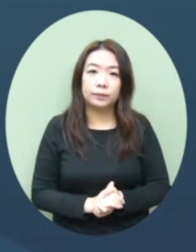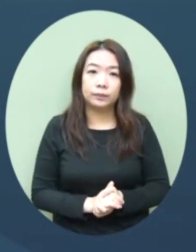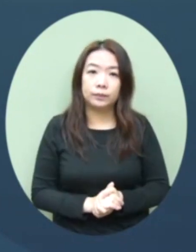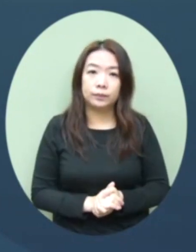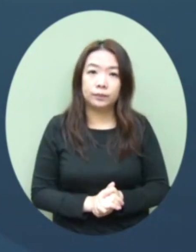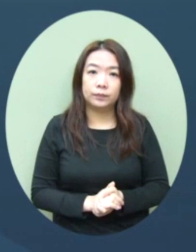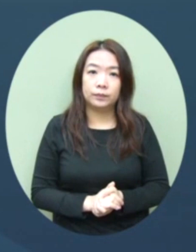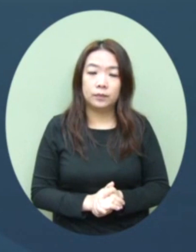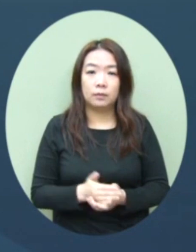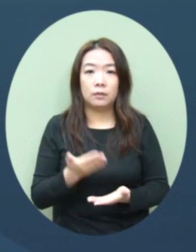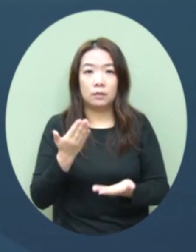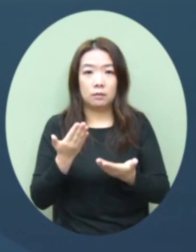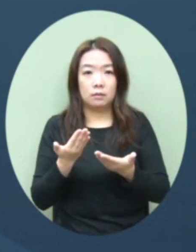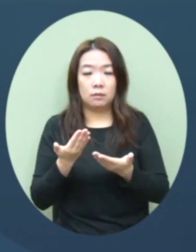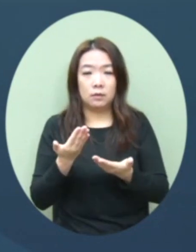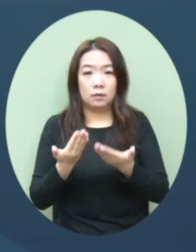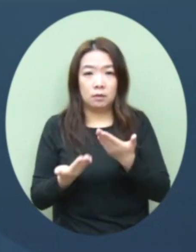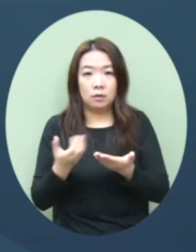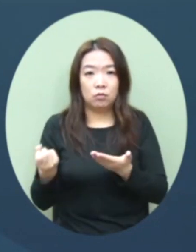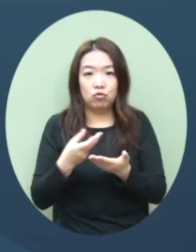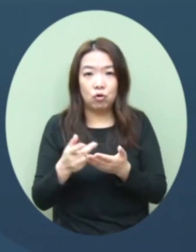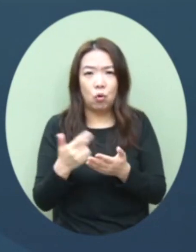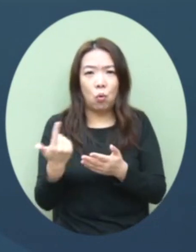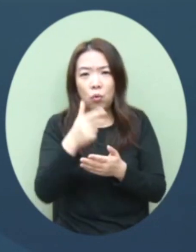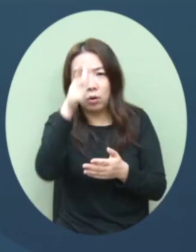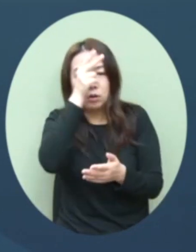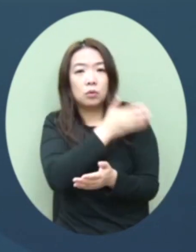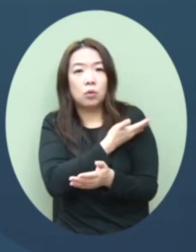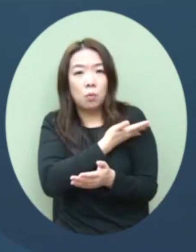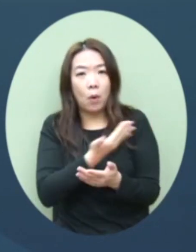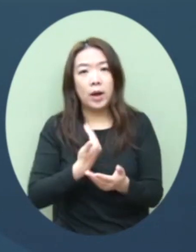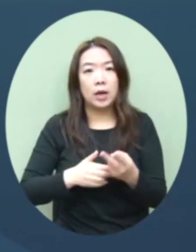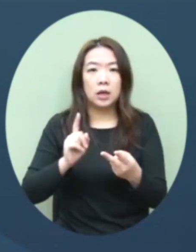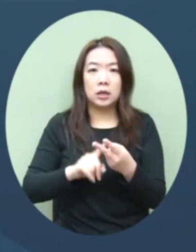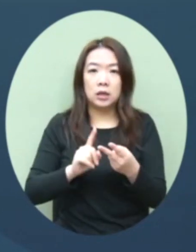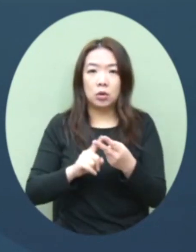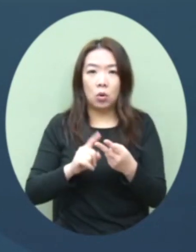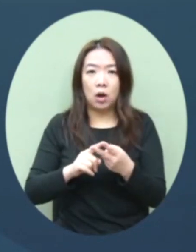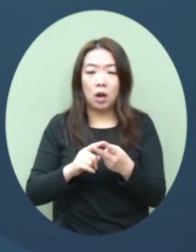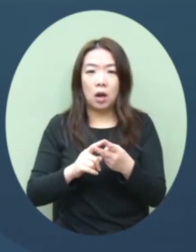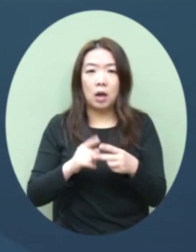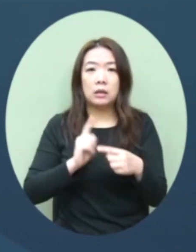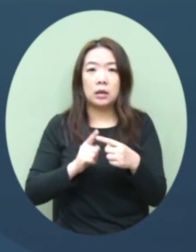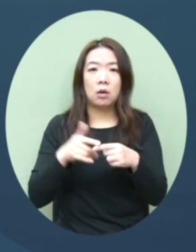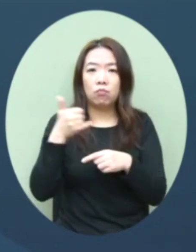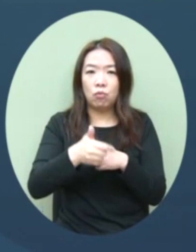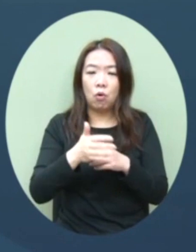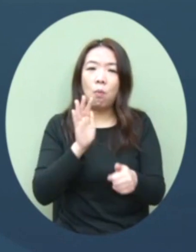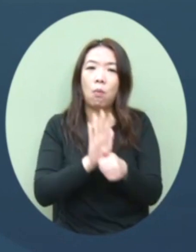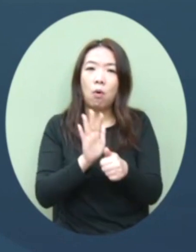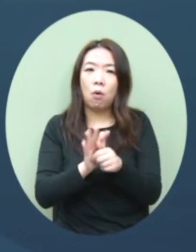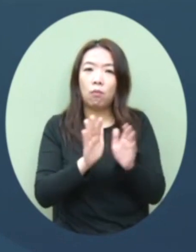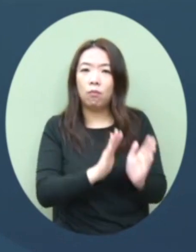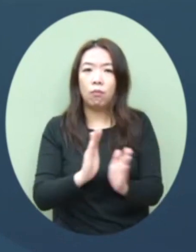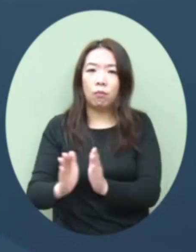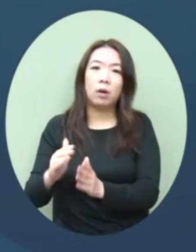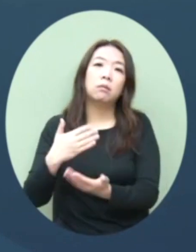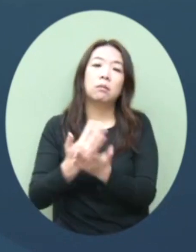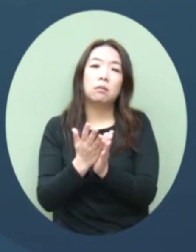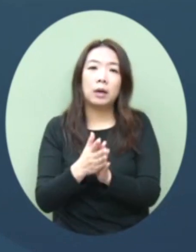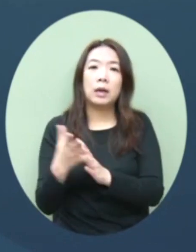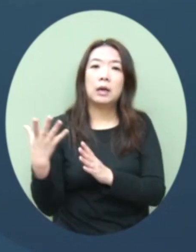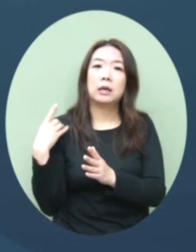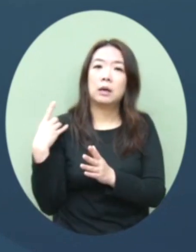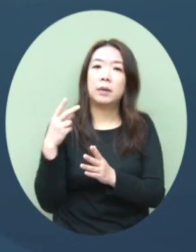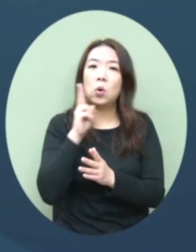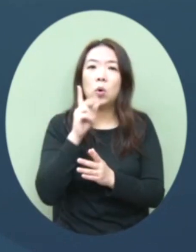也是动员了大量的公务员和义工在现场维持秩序昨天据